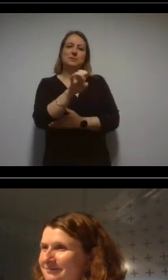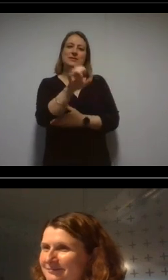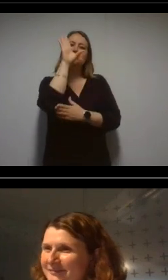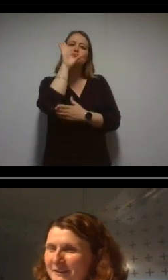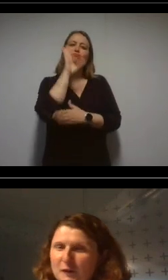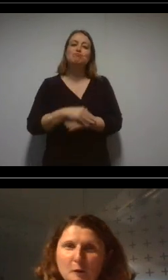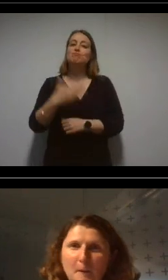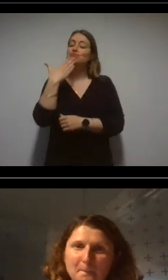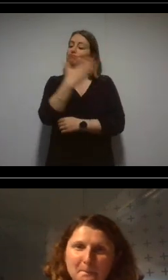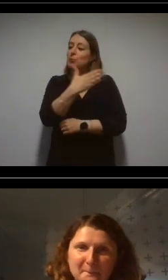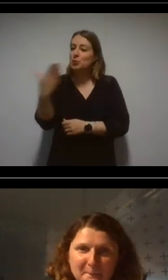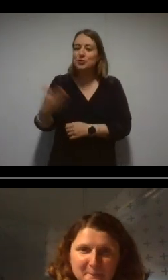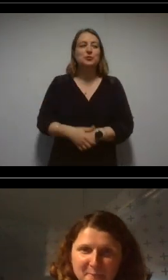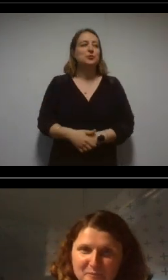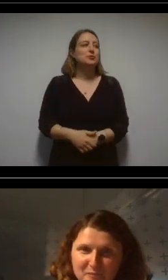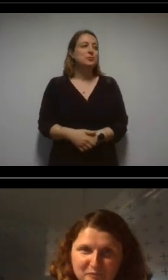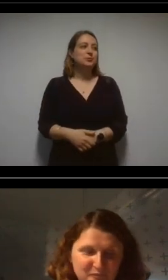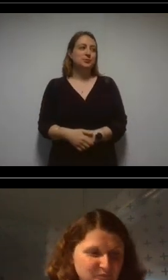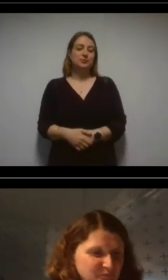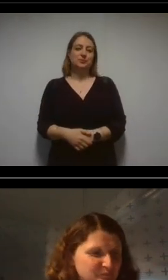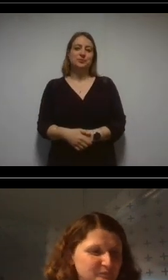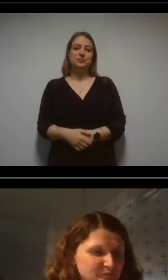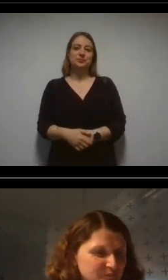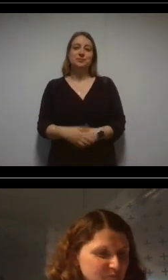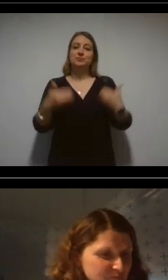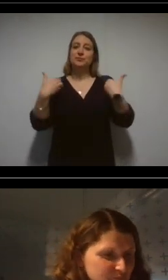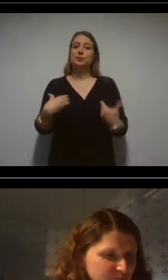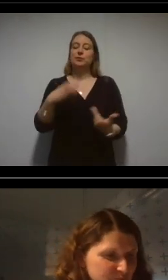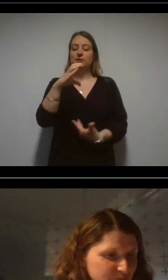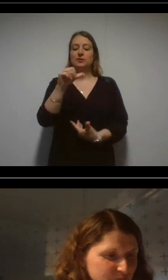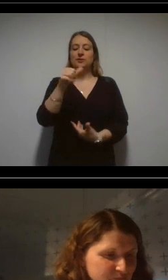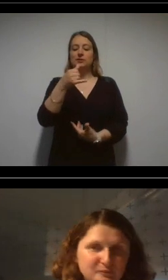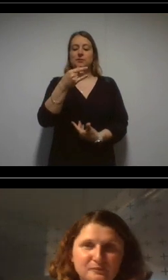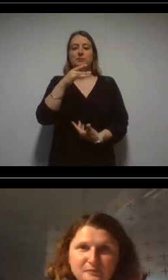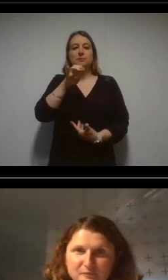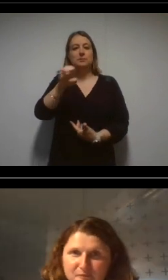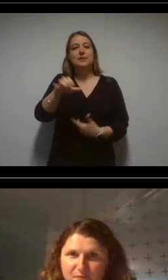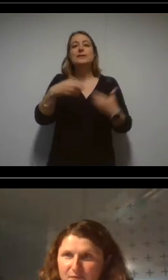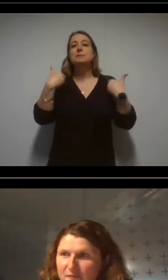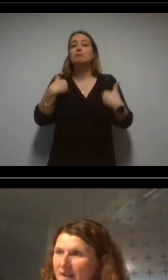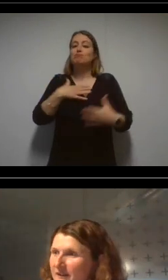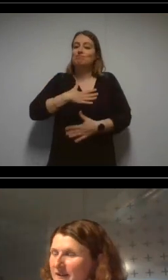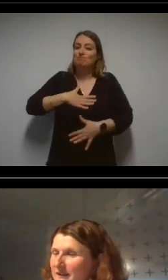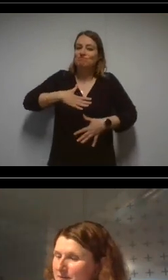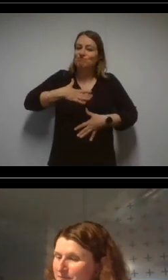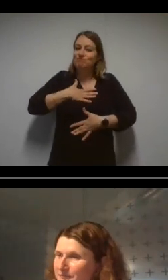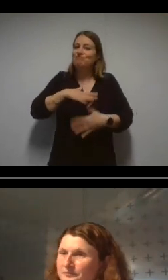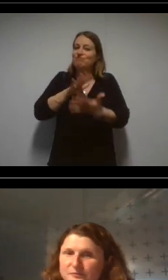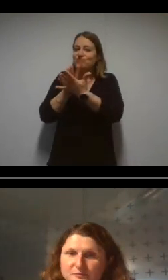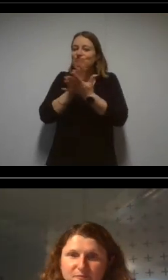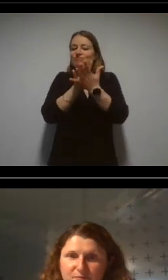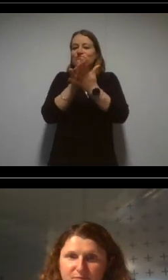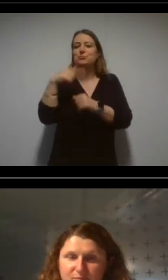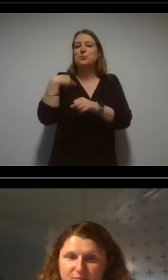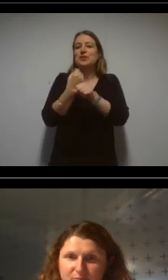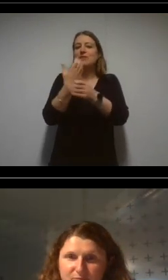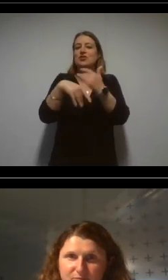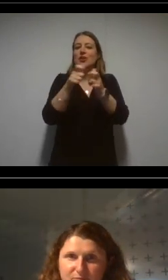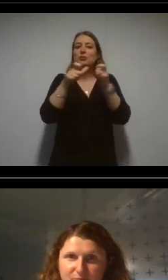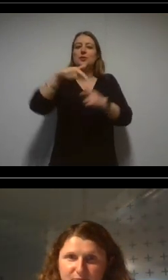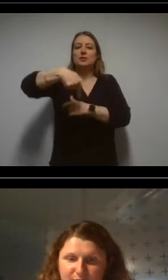Bonjour à tous et à toutes. Camille, enchantée. Donc, je travaille chez Conto depuis